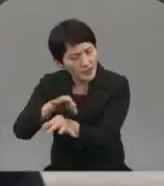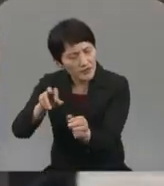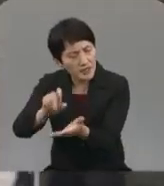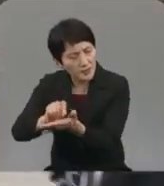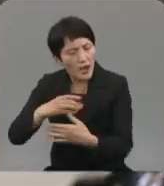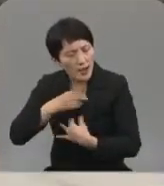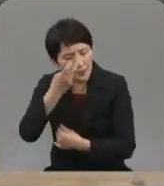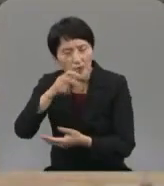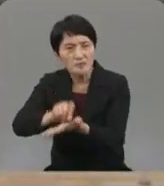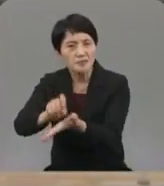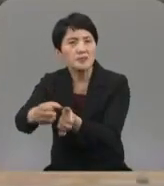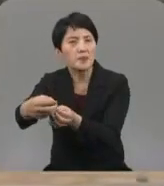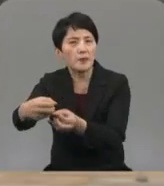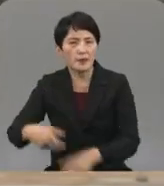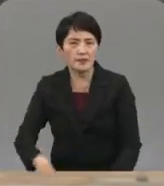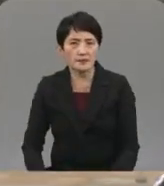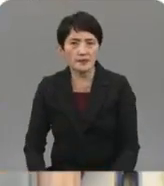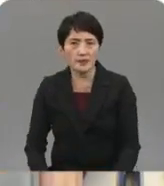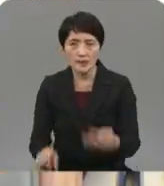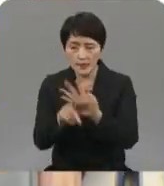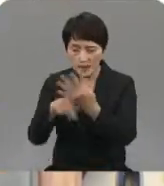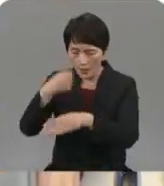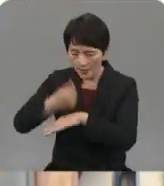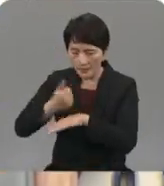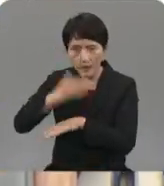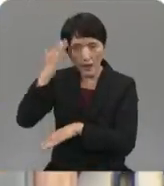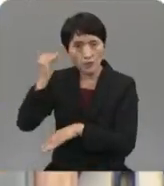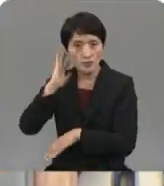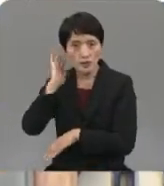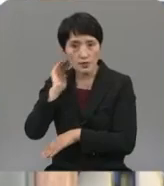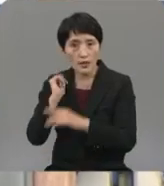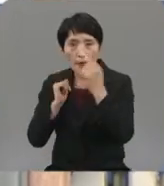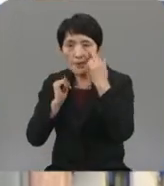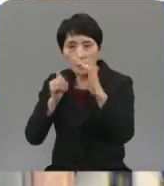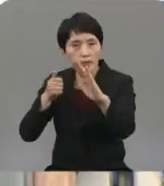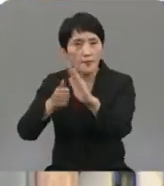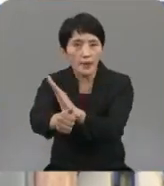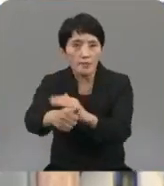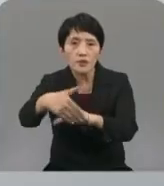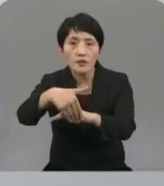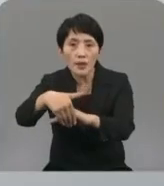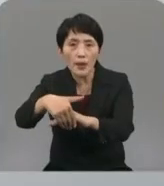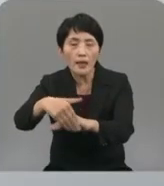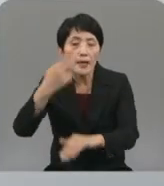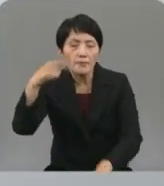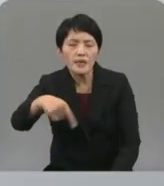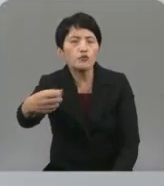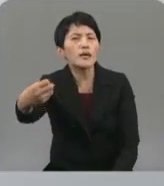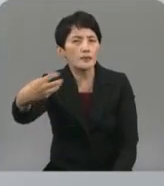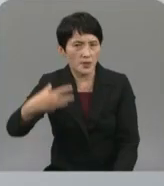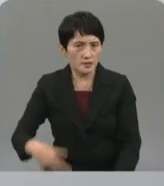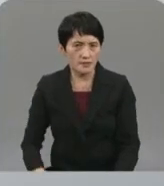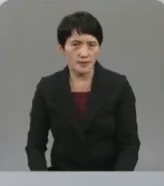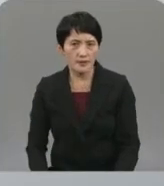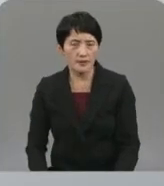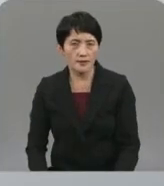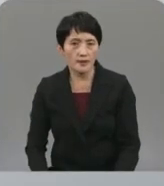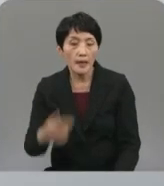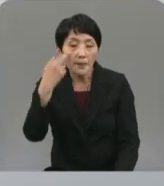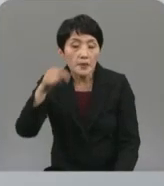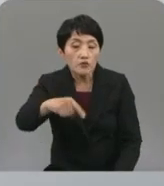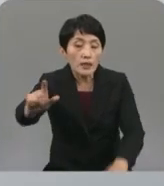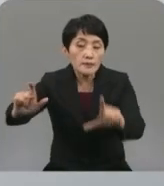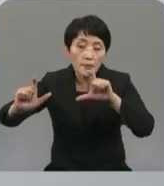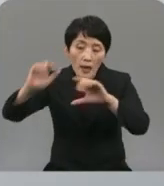Präsident John wird Ende April auf Einladung von US-Präsident Joe Biden einen Staatsbesuch in den Vereinigten Staaten